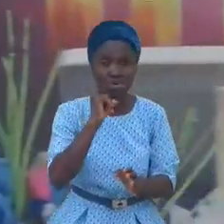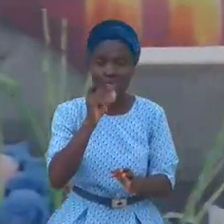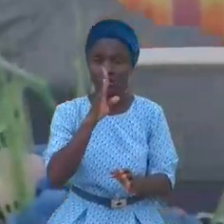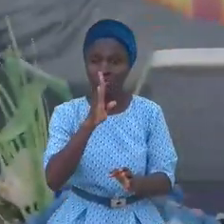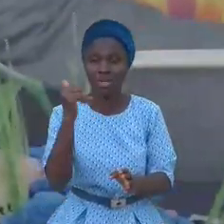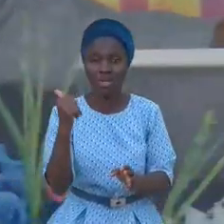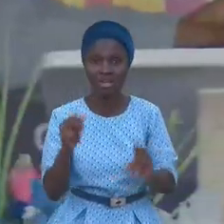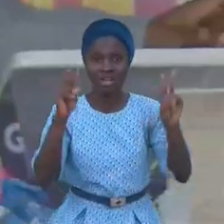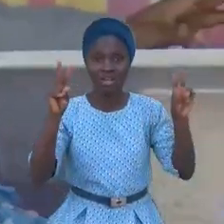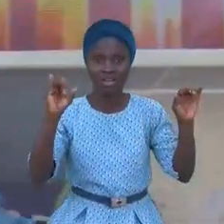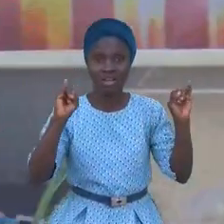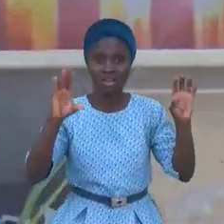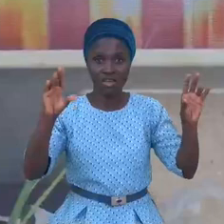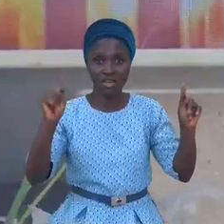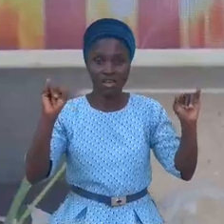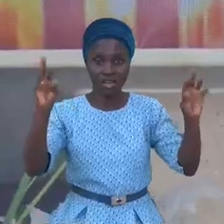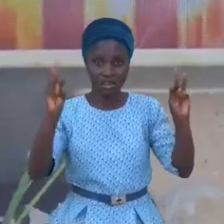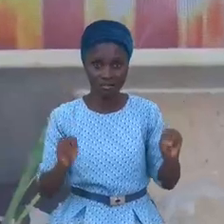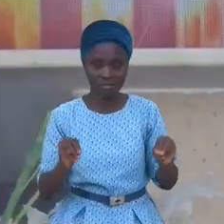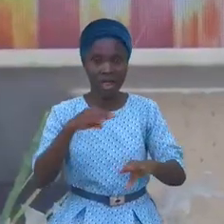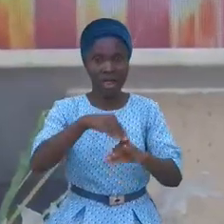Tu ne seras pas une victime à la fin de ta vie.